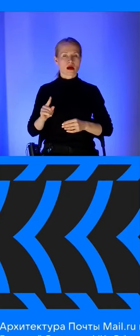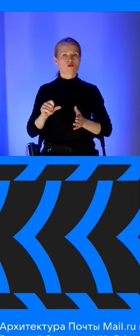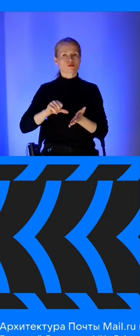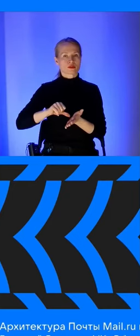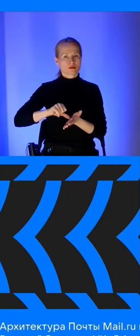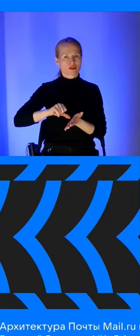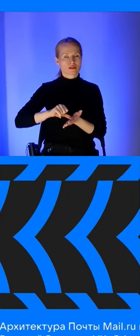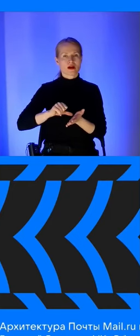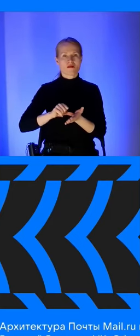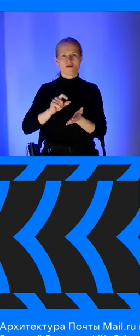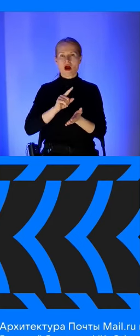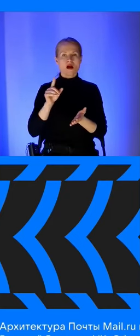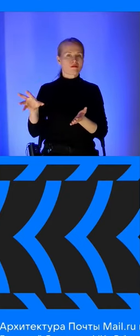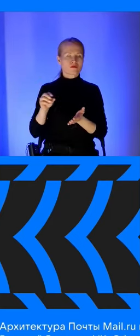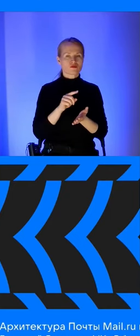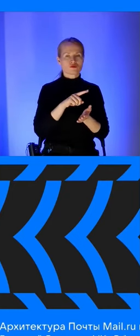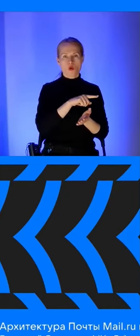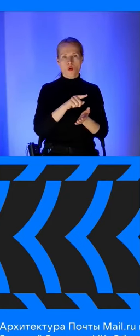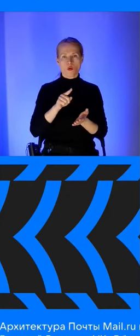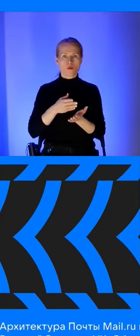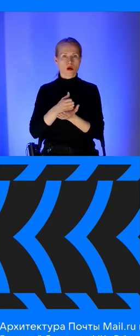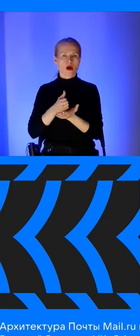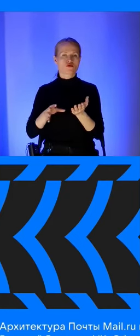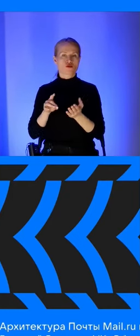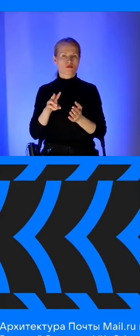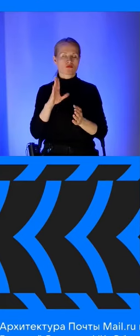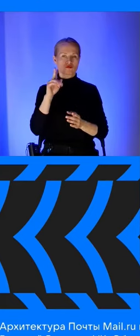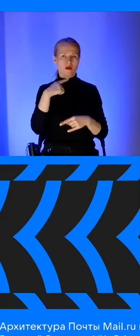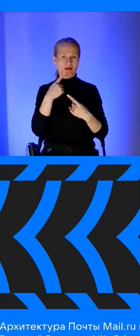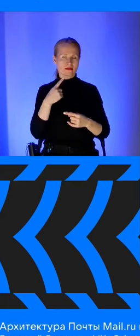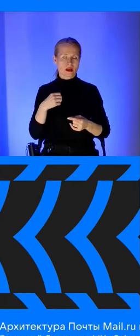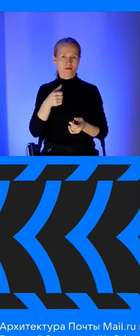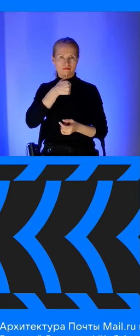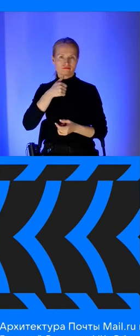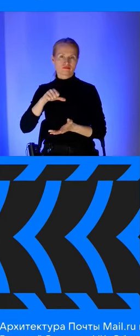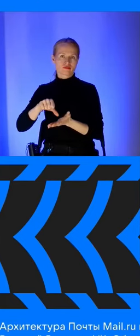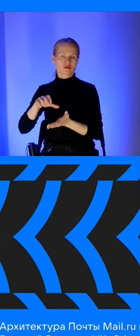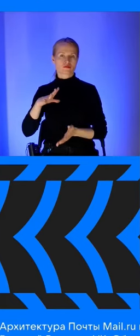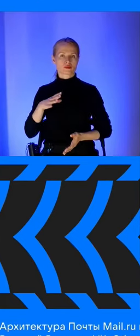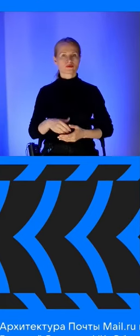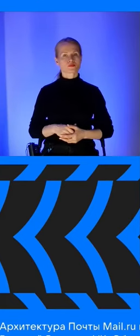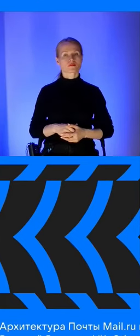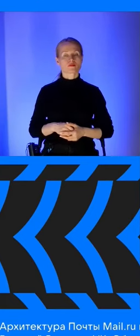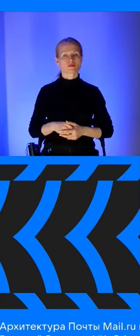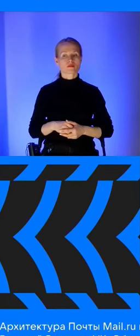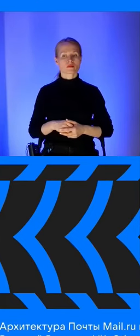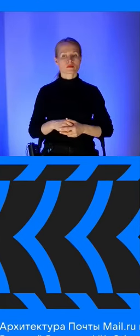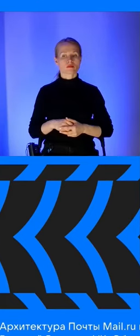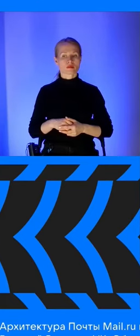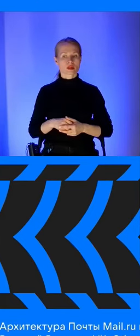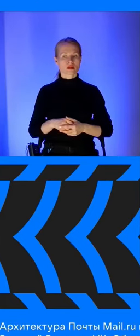участие практически во всем, про что я буду говорить. Итак, мой доклад